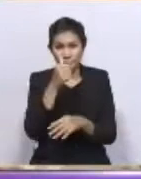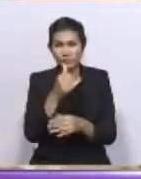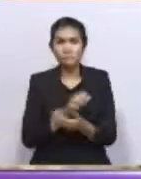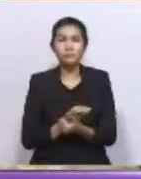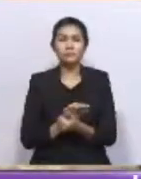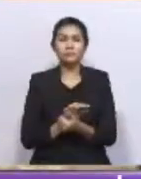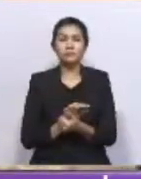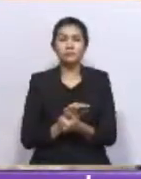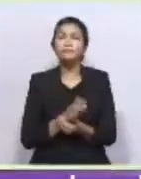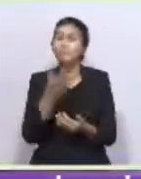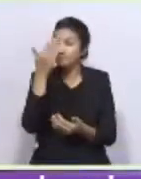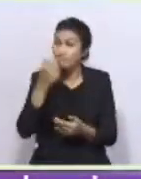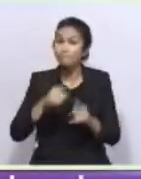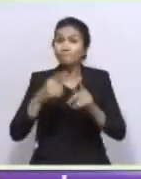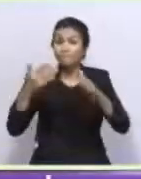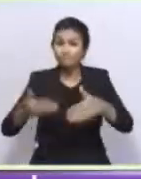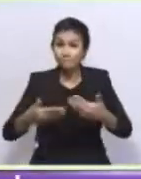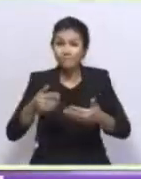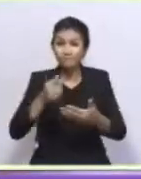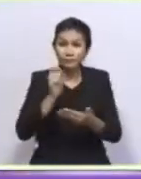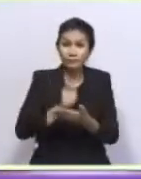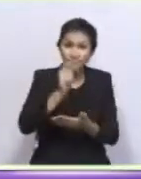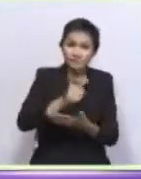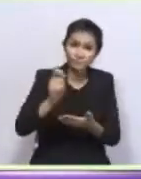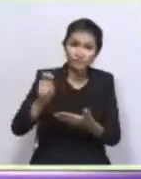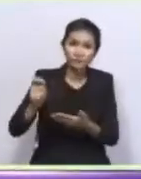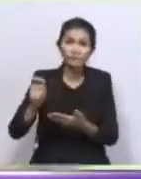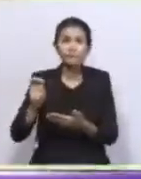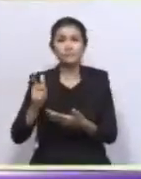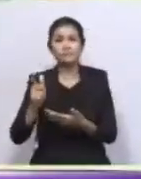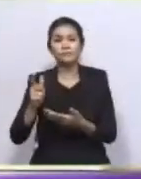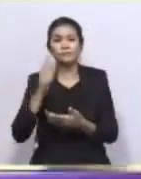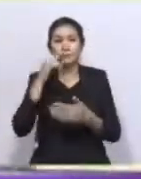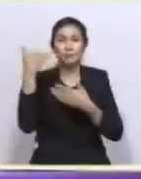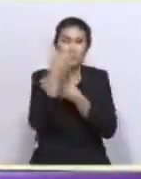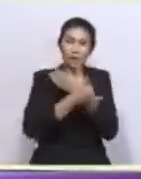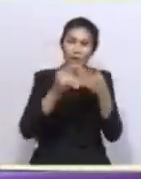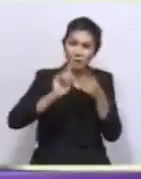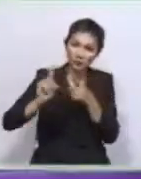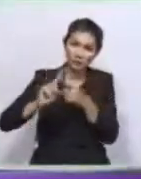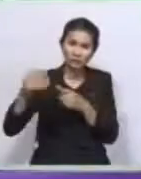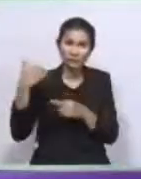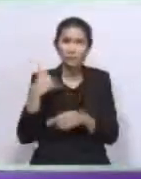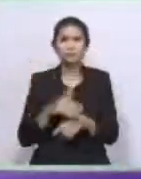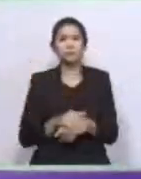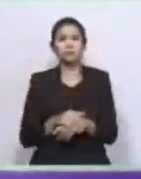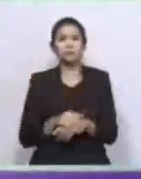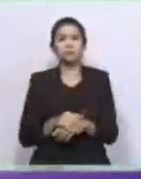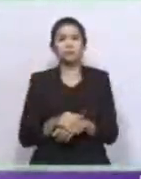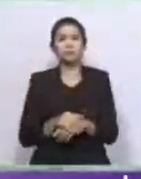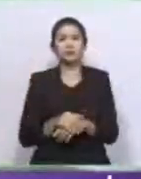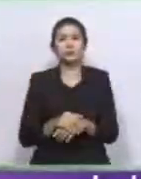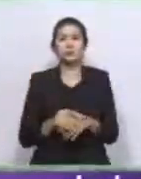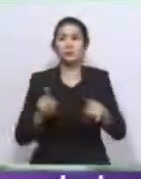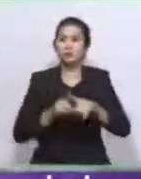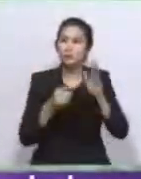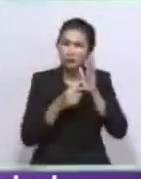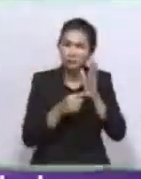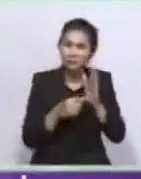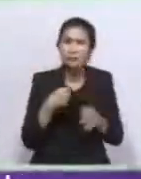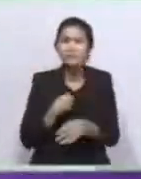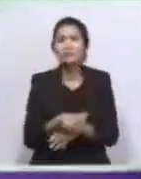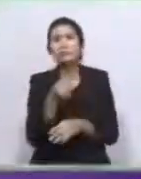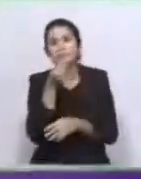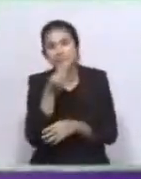ราะว่ารายจ่ายของคนจากการท่องเที่ยวเนี่ยไปหลายประเภทนะครับตั้งแต่ไปกินข้าว